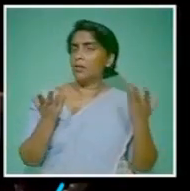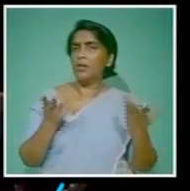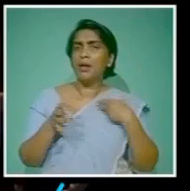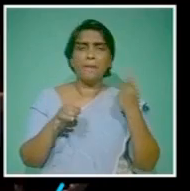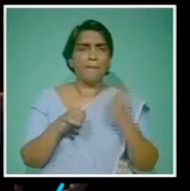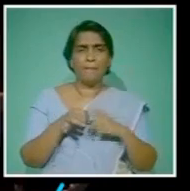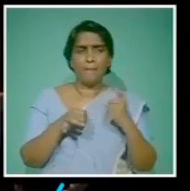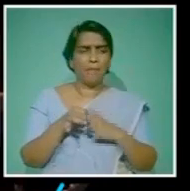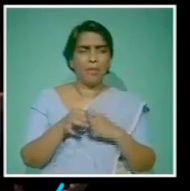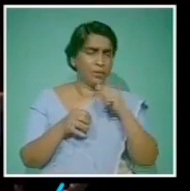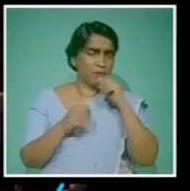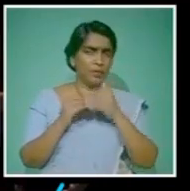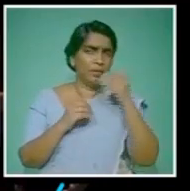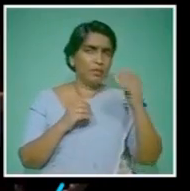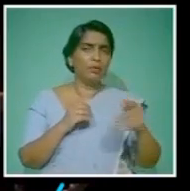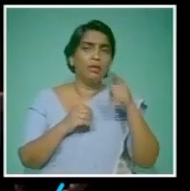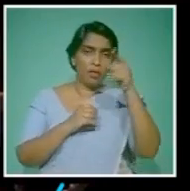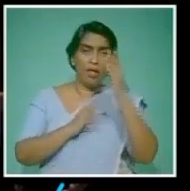प्रश्न कवदापति कथानक अब